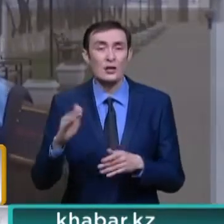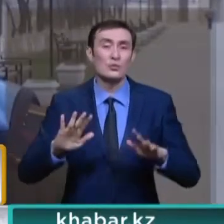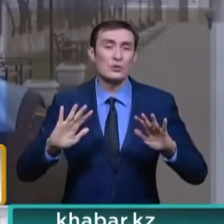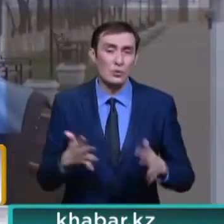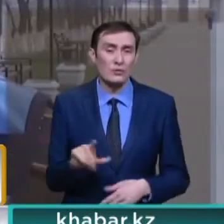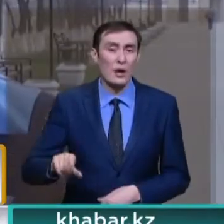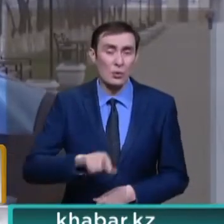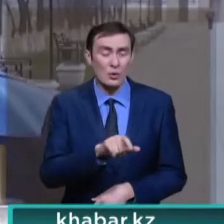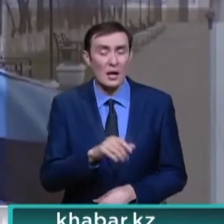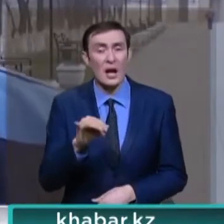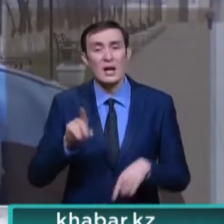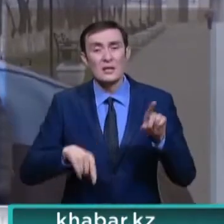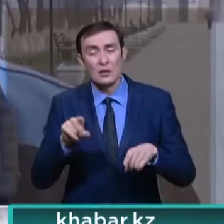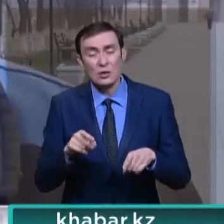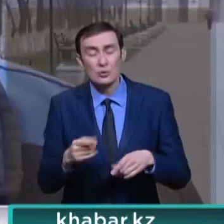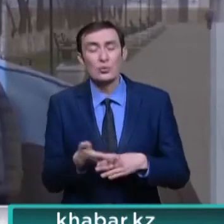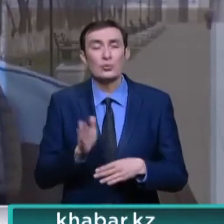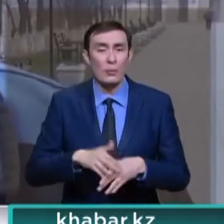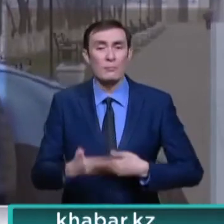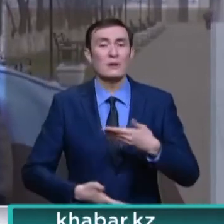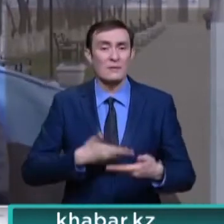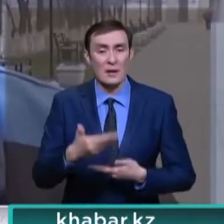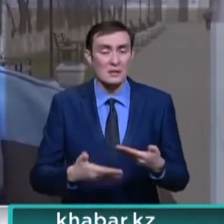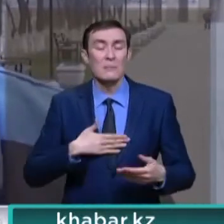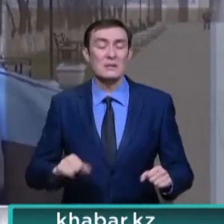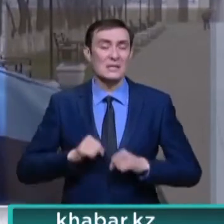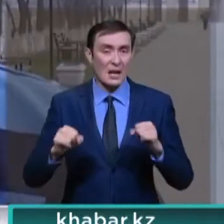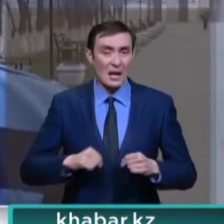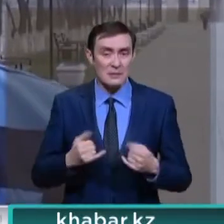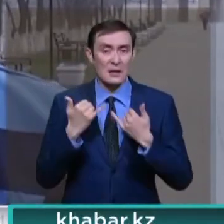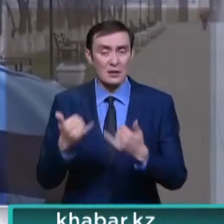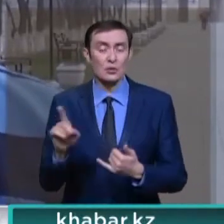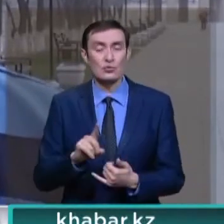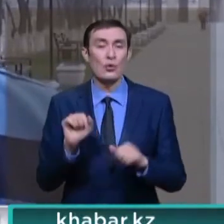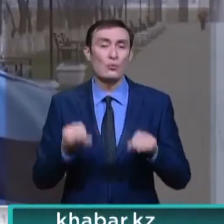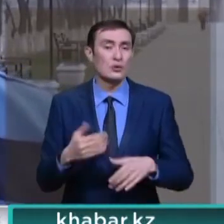устают в дороге, а некоторые с трудом передвигаются. Мы же стараемся сделать для них все возможное.